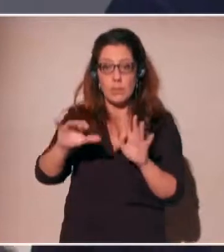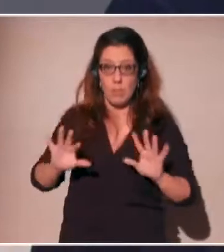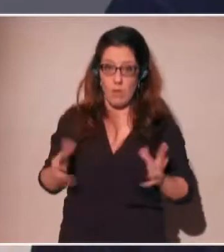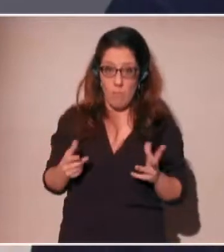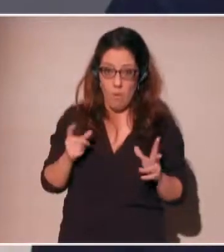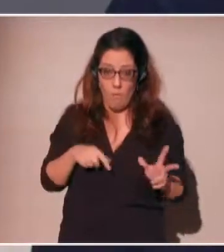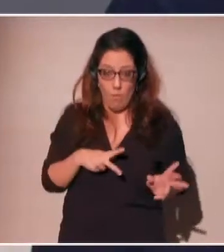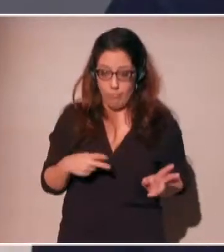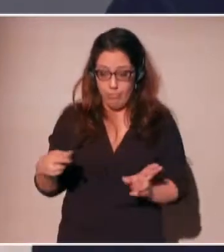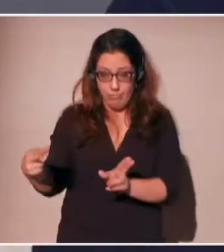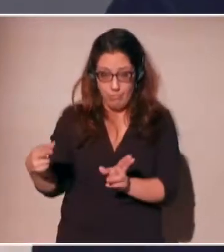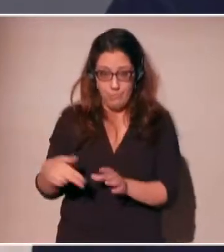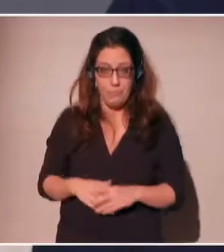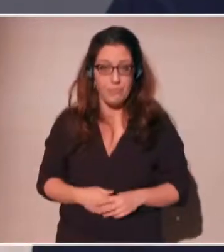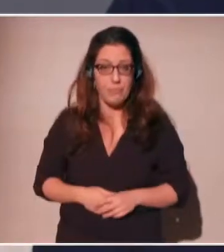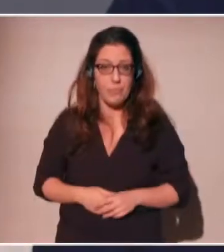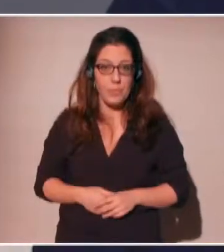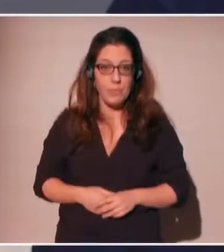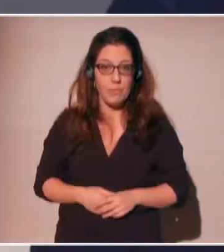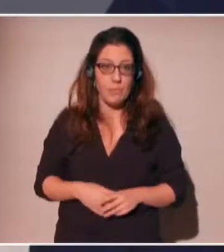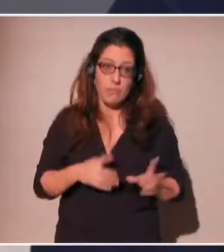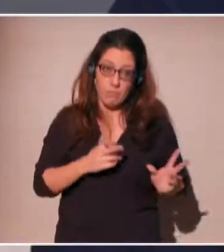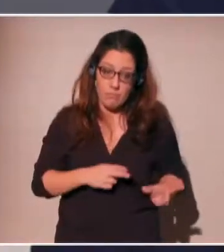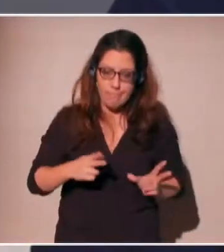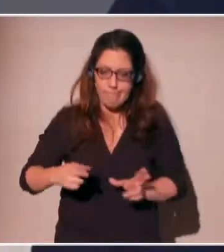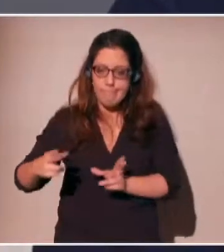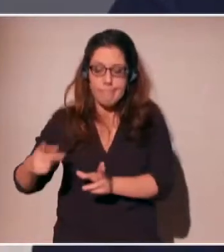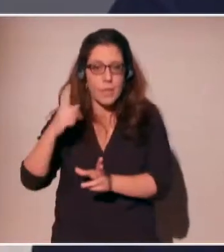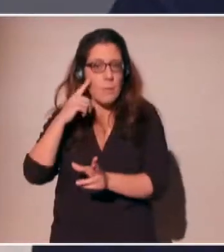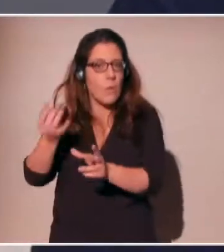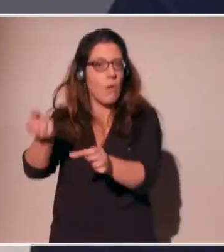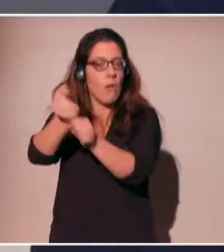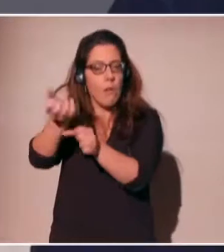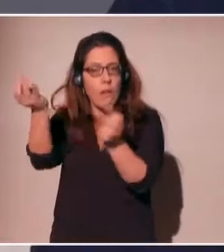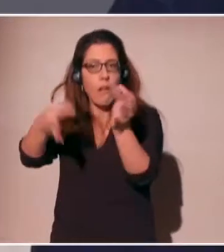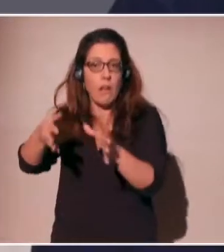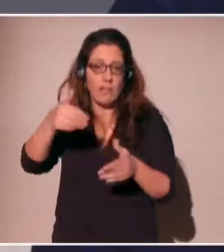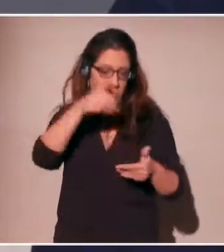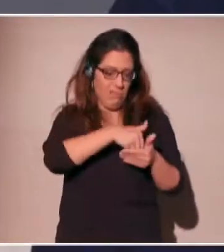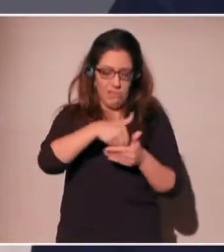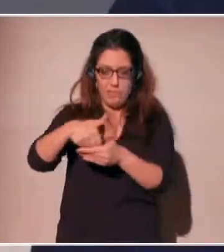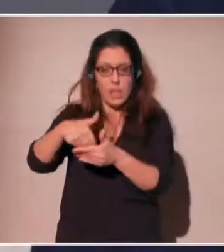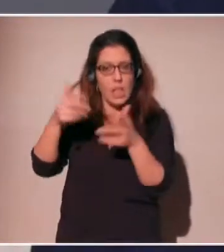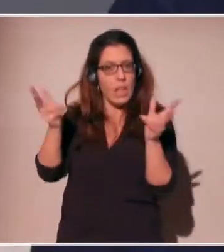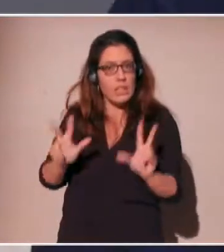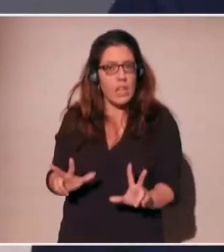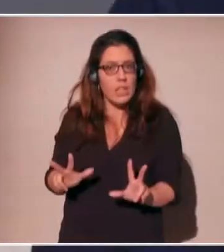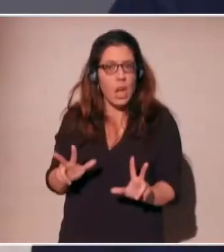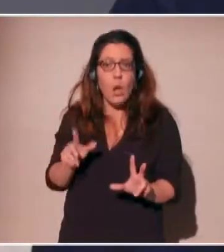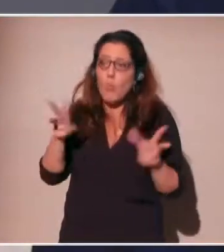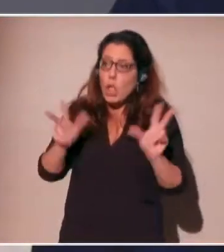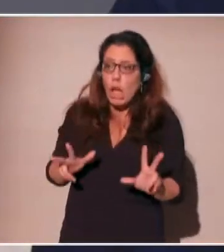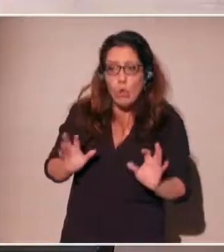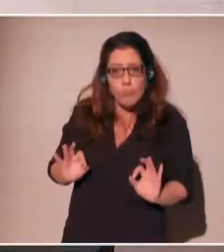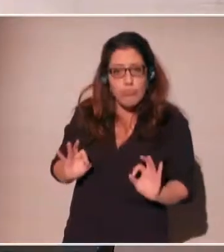plusieurs étapes. Toute une série d'étapes avec des ordinateurs qui sont peut-être même pas très intelligents.